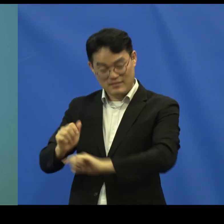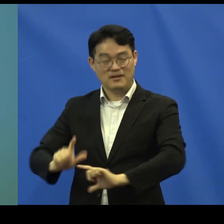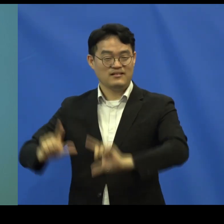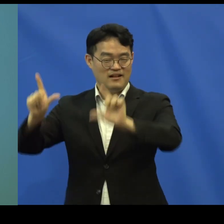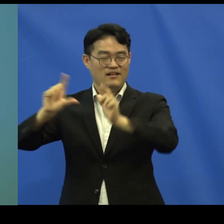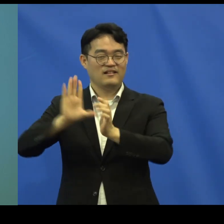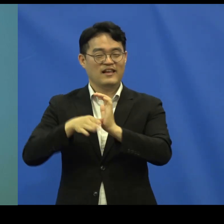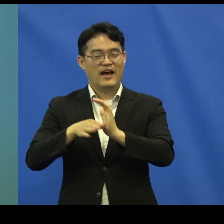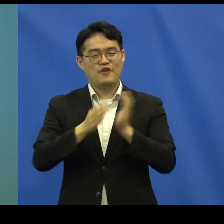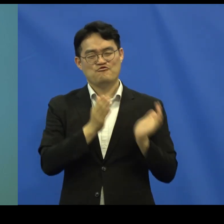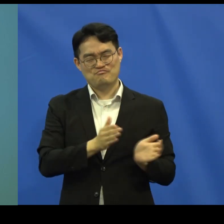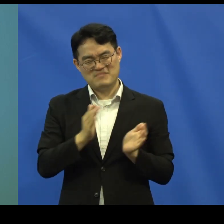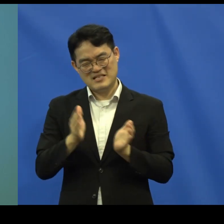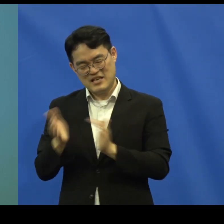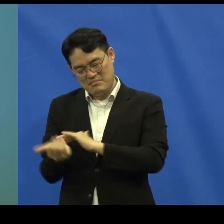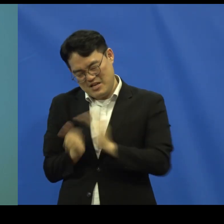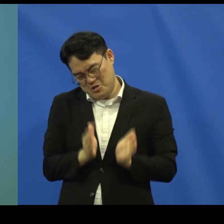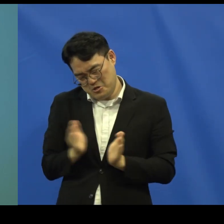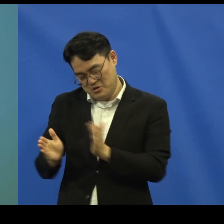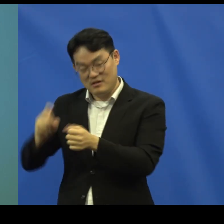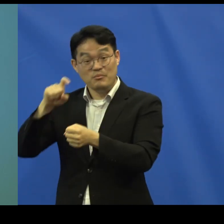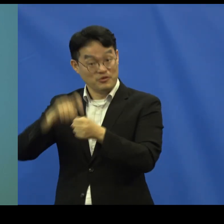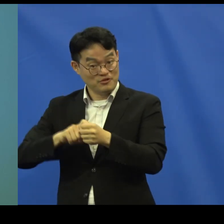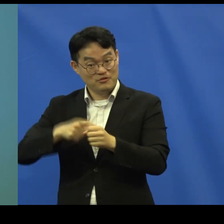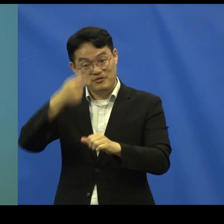준비하기 위해서 예배를 가르쳐주고 있습니다.